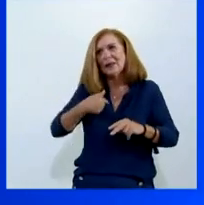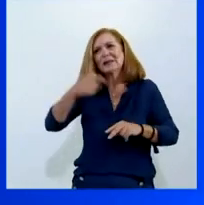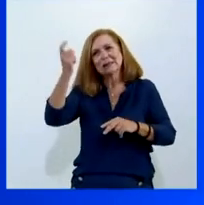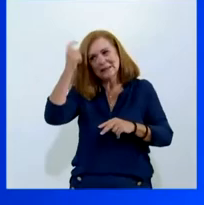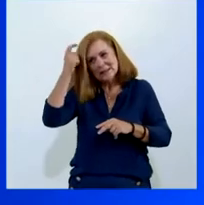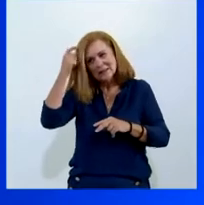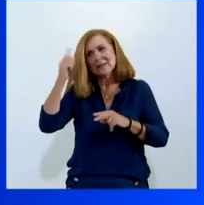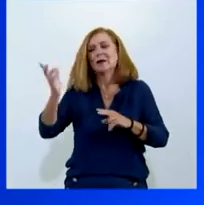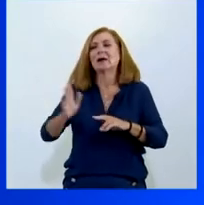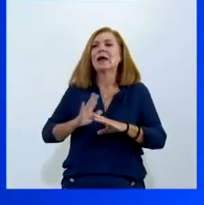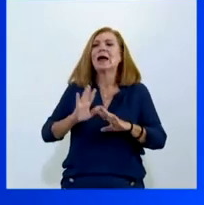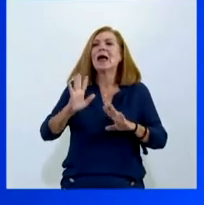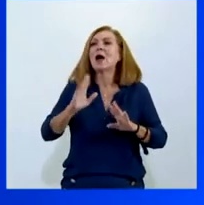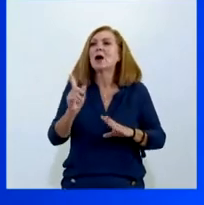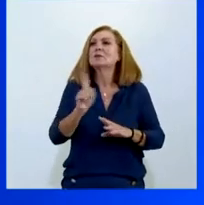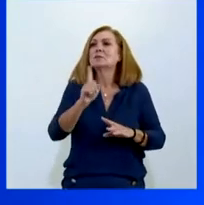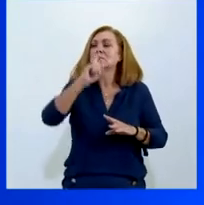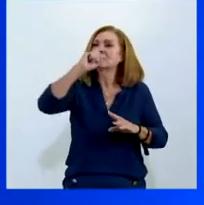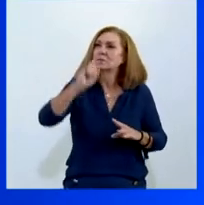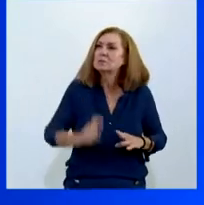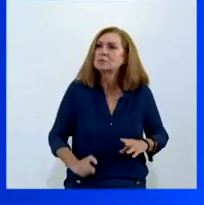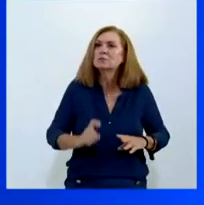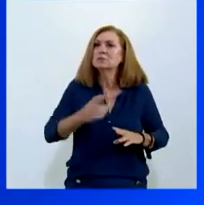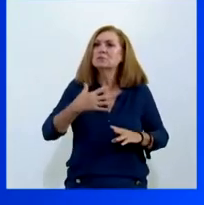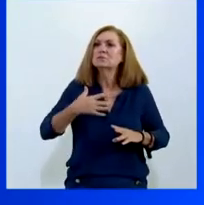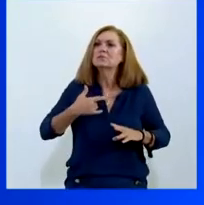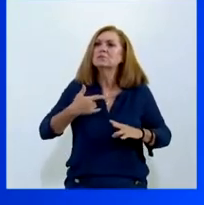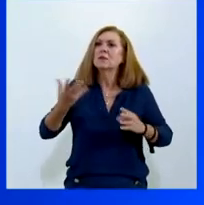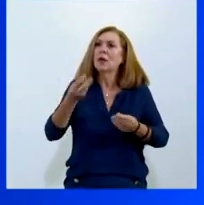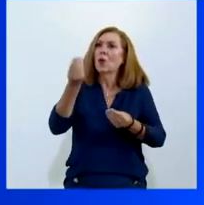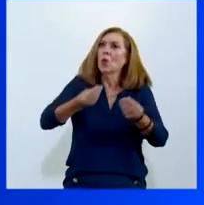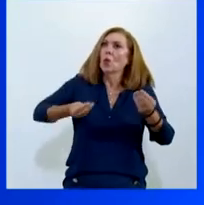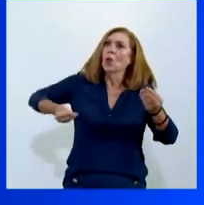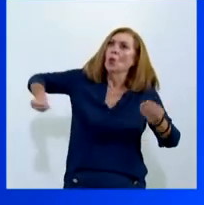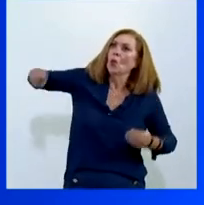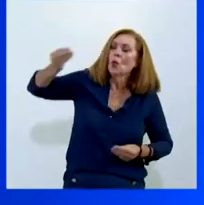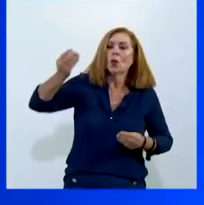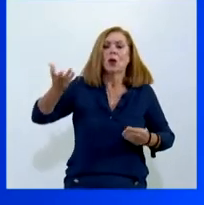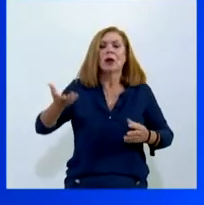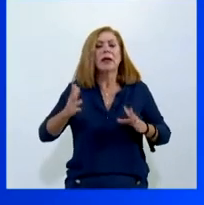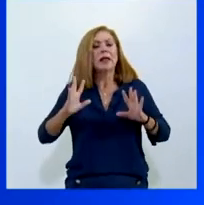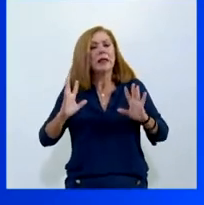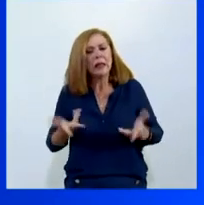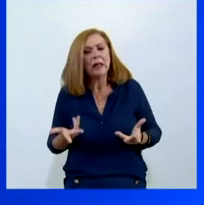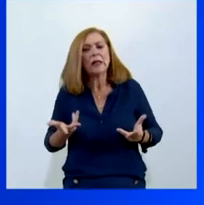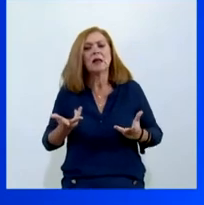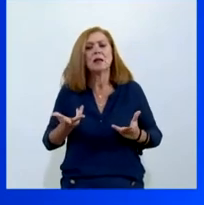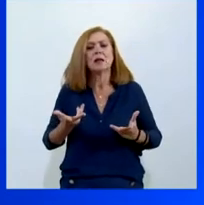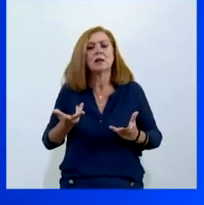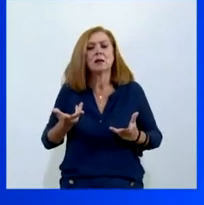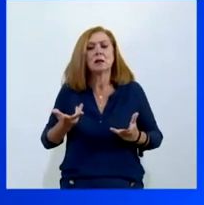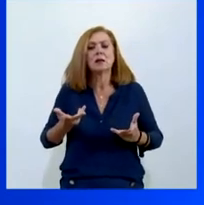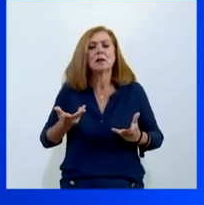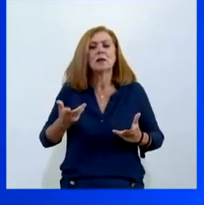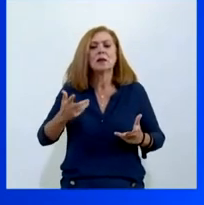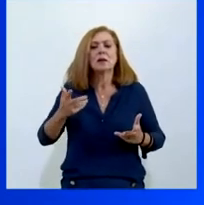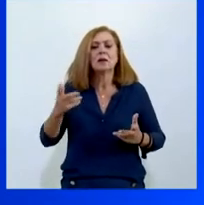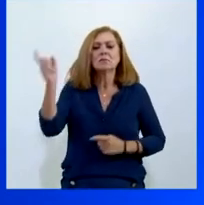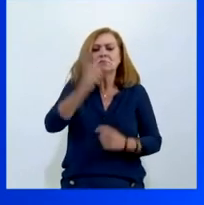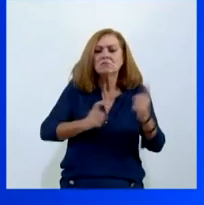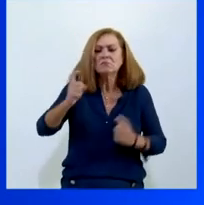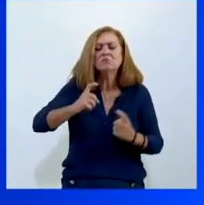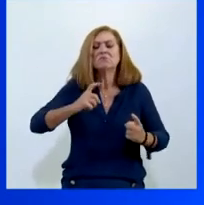μία ρητορική επεκτατική ή σε μία ένταση στο πεδίο όπως αυτήν την